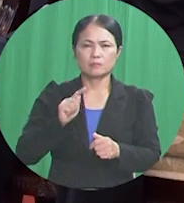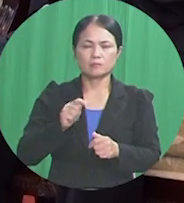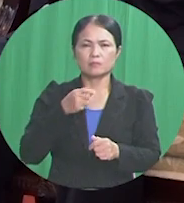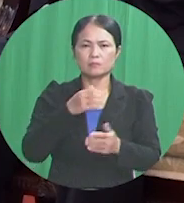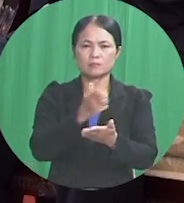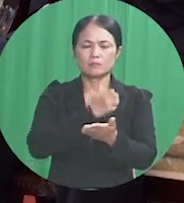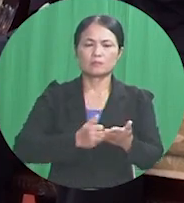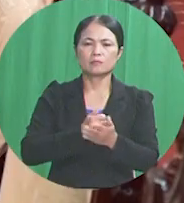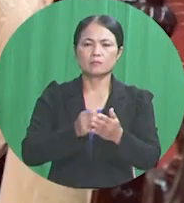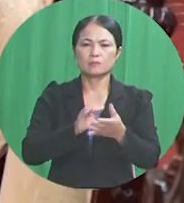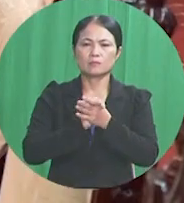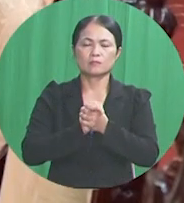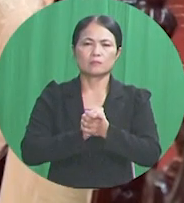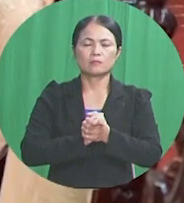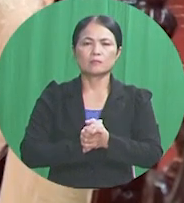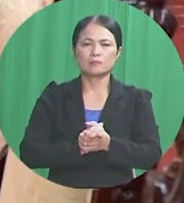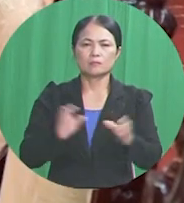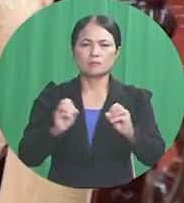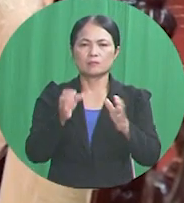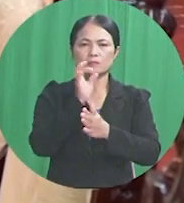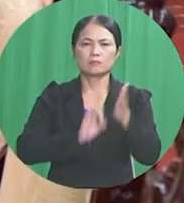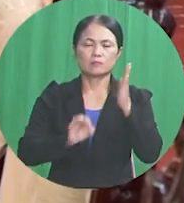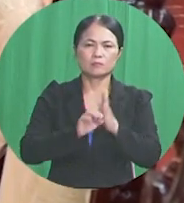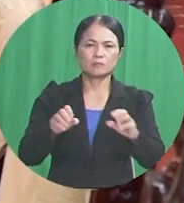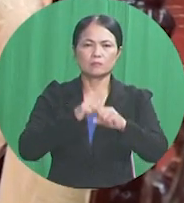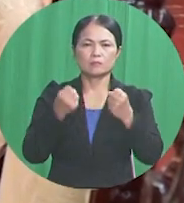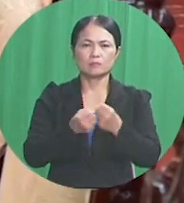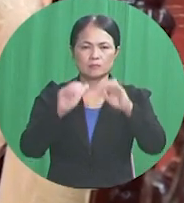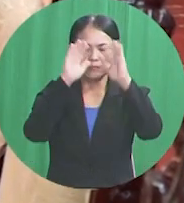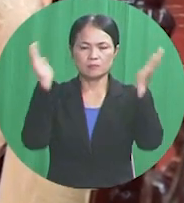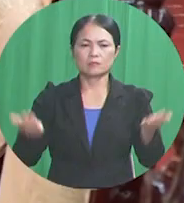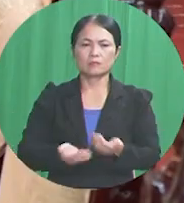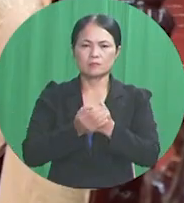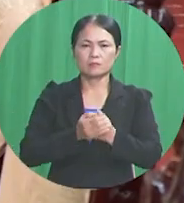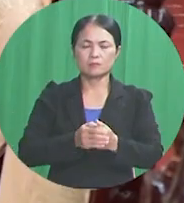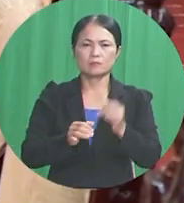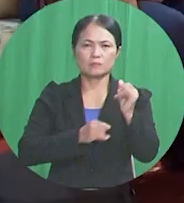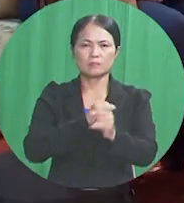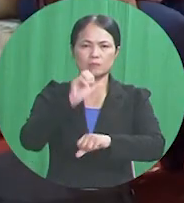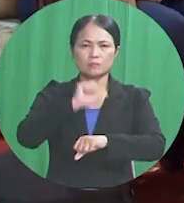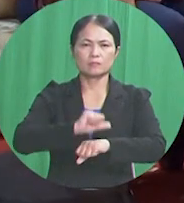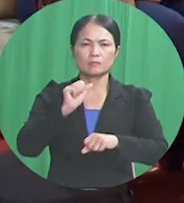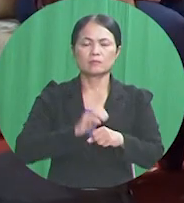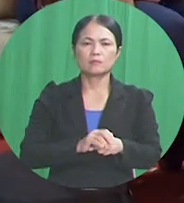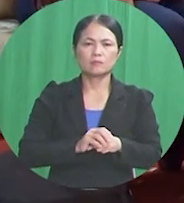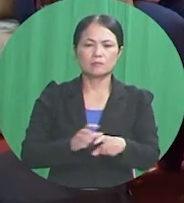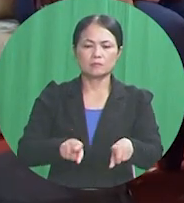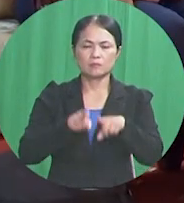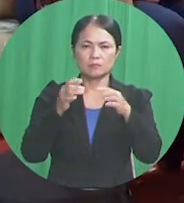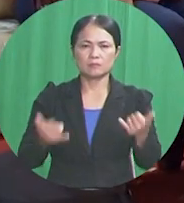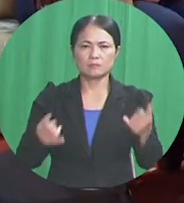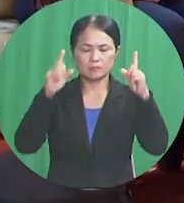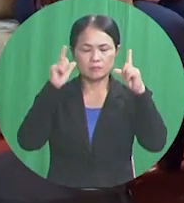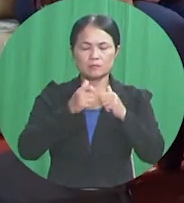างปีตุนิตีดอจิตสนต์หนึ่งมันไอขวาบานระเบียงองค์การสหประชาชาติหนึ่งอันตรสภาต้นต้นหนึ่งนี้